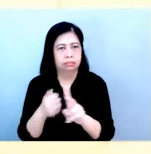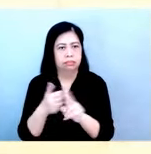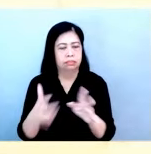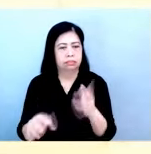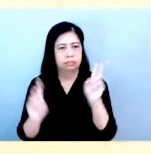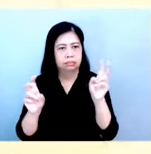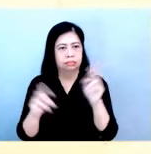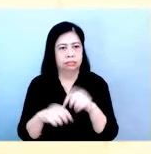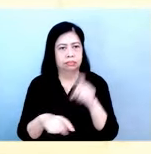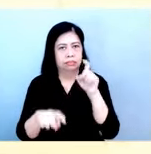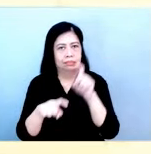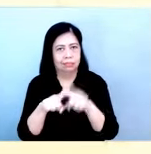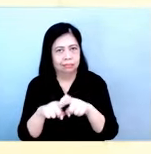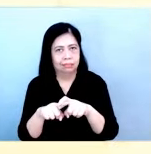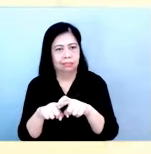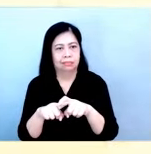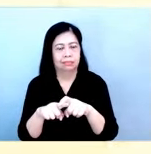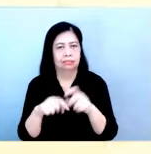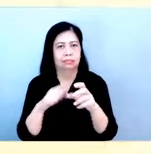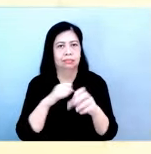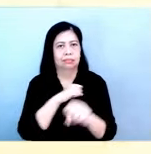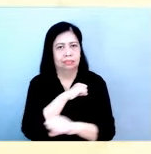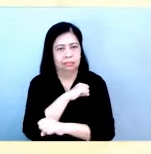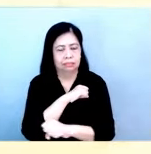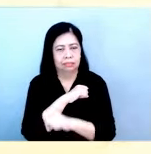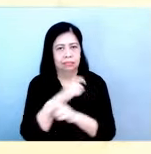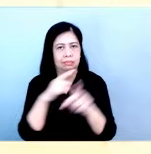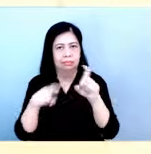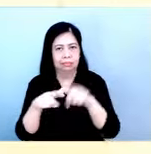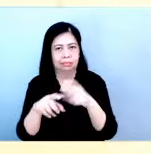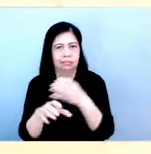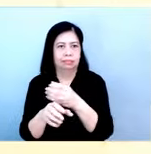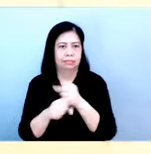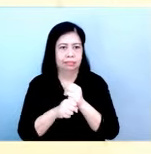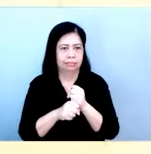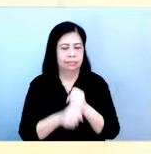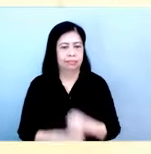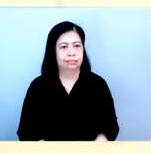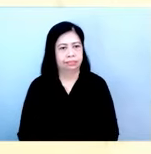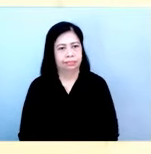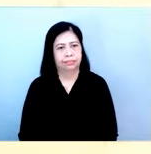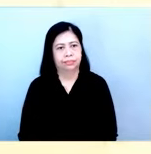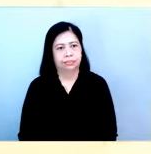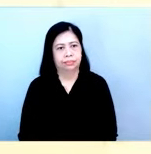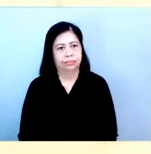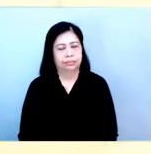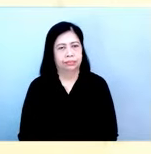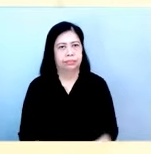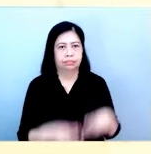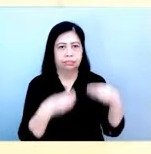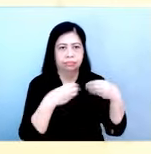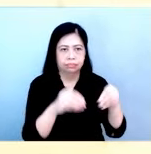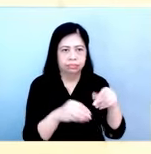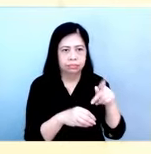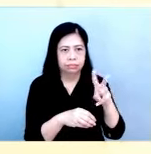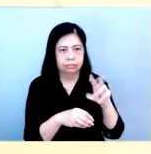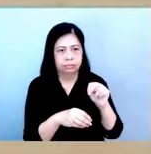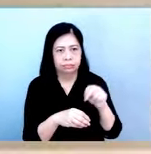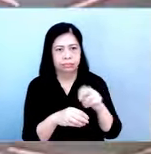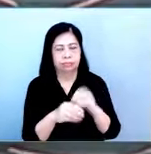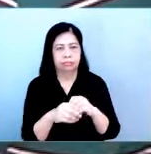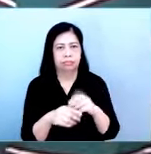tinatawag natin na renta, tangay, sangla, talon